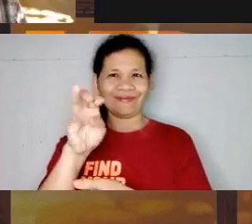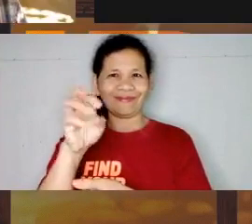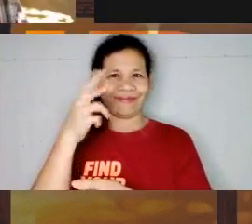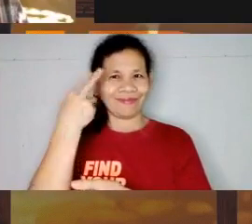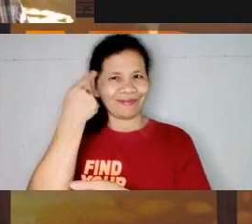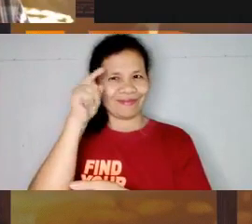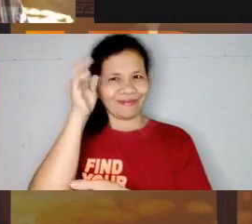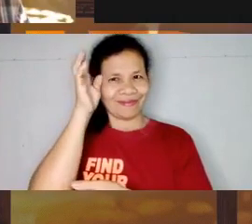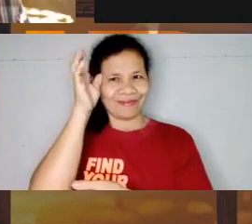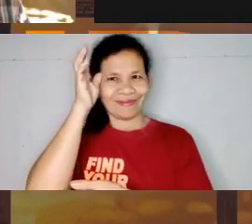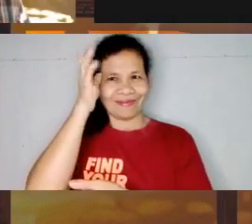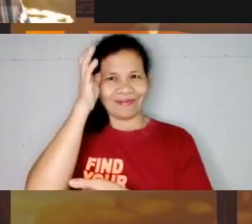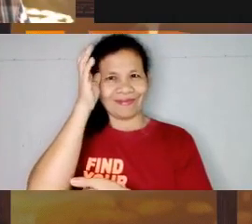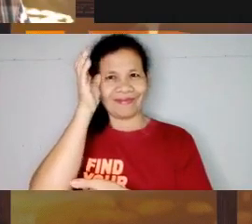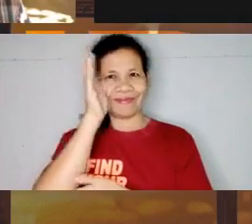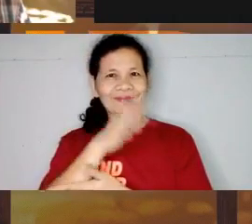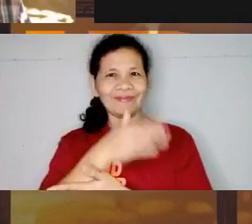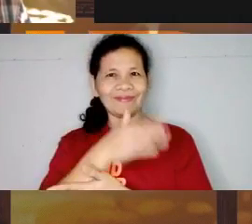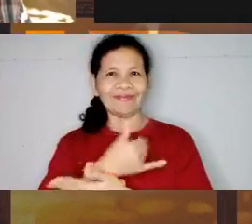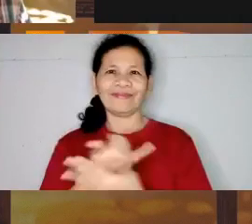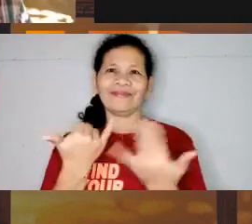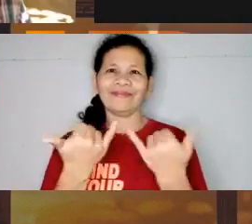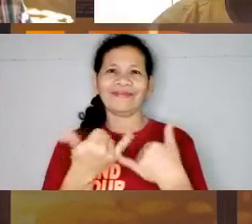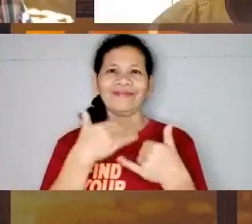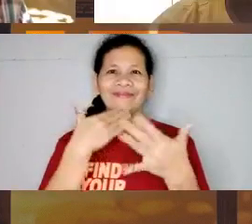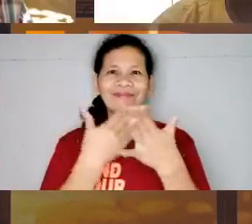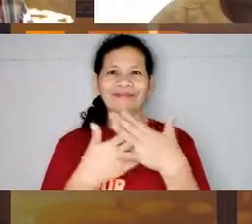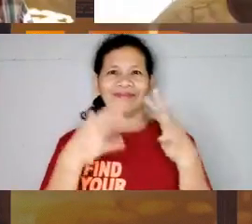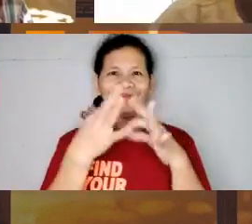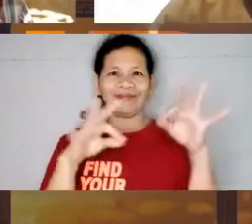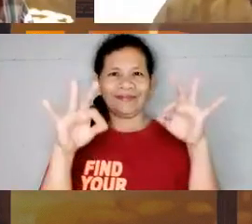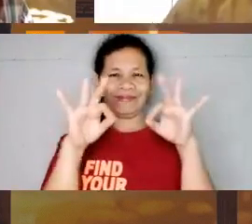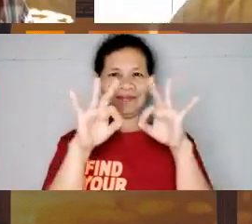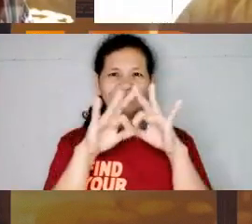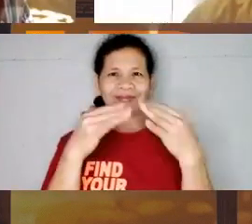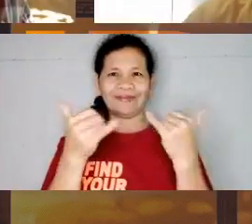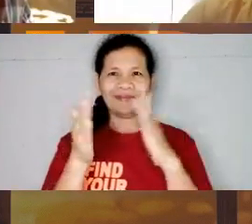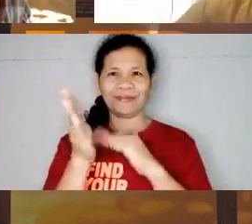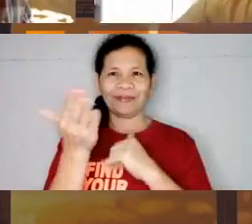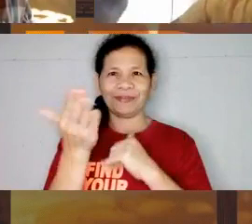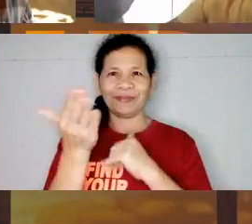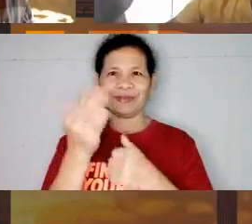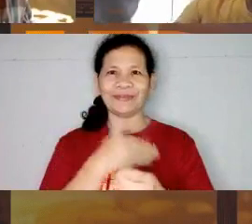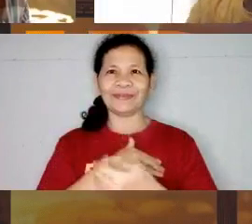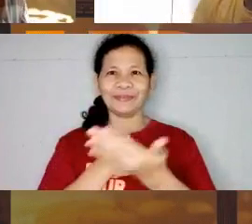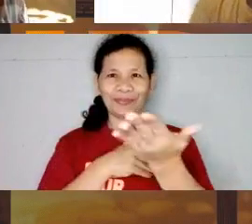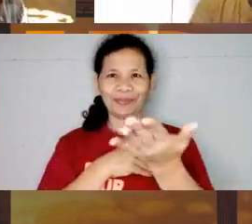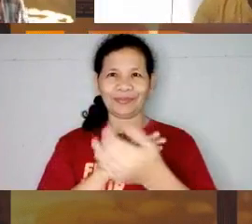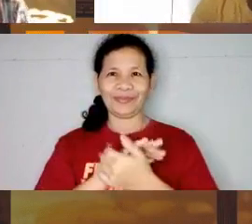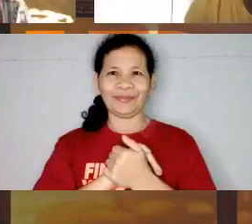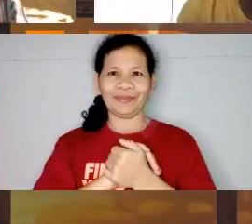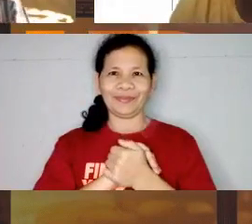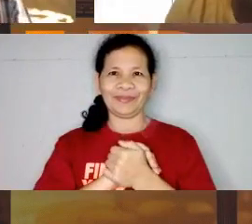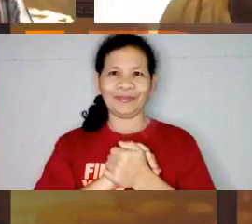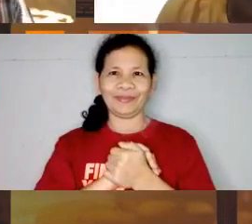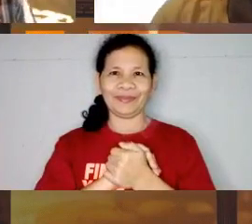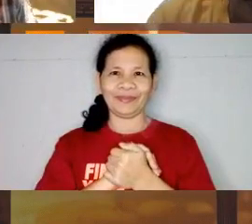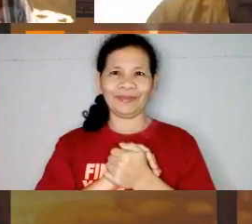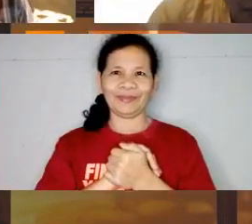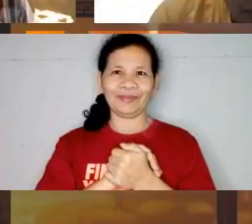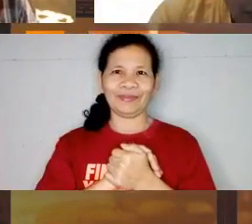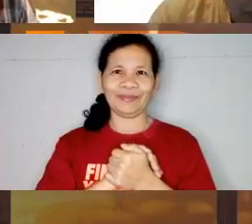mensahe nitong ating devotional ngayong umaga. Sige po Sir, conclusion po ninyo. Nakamute si Sir,